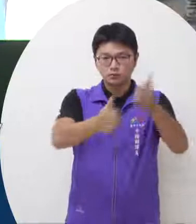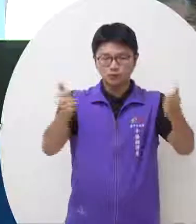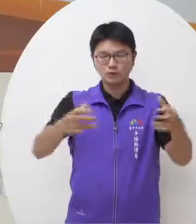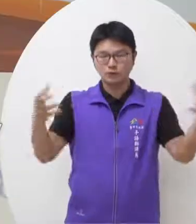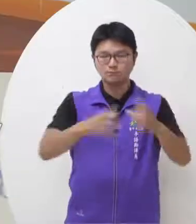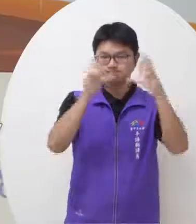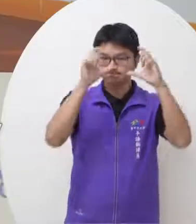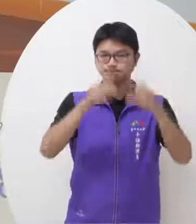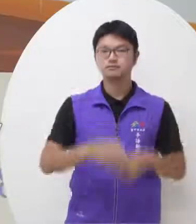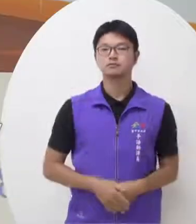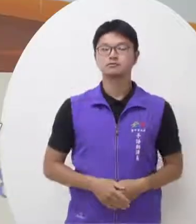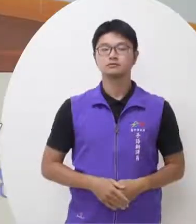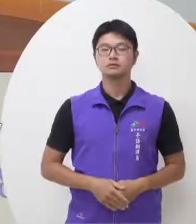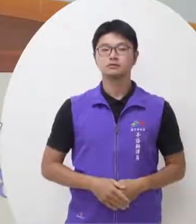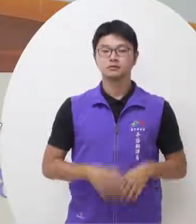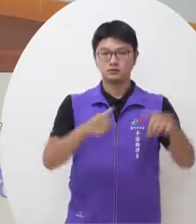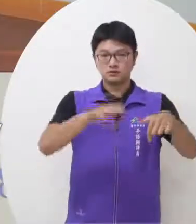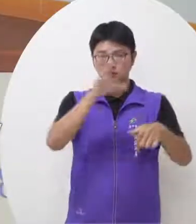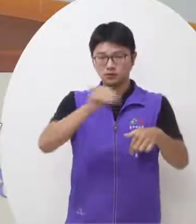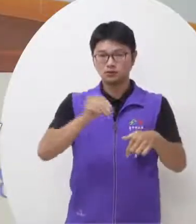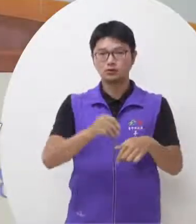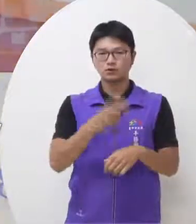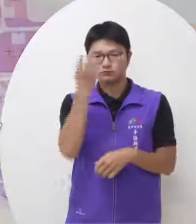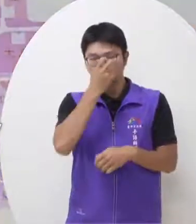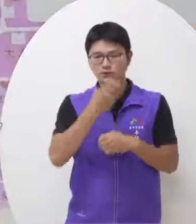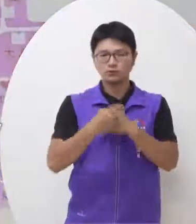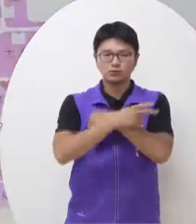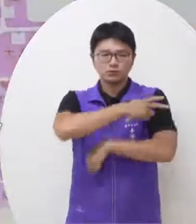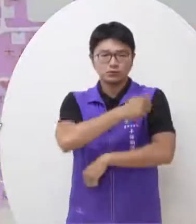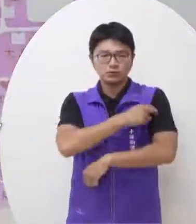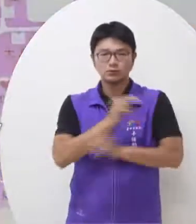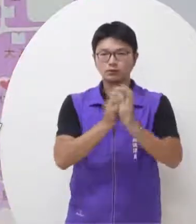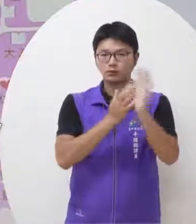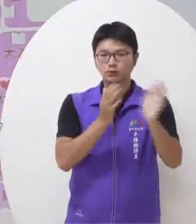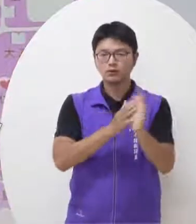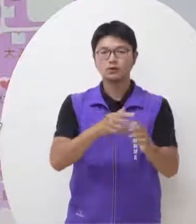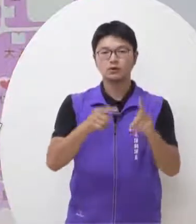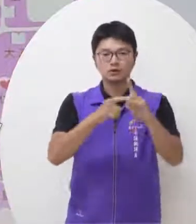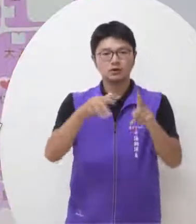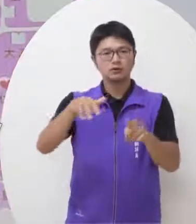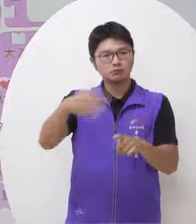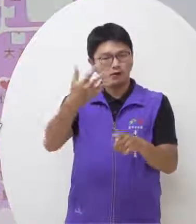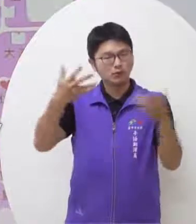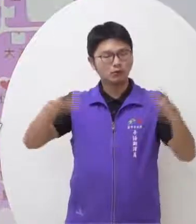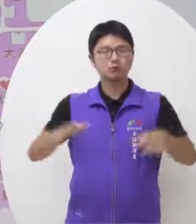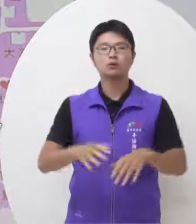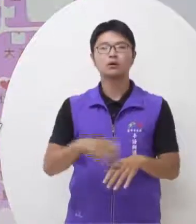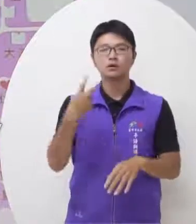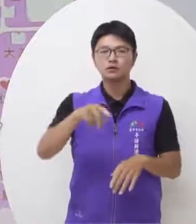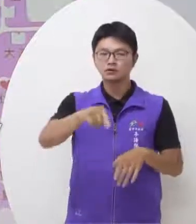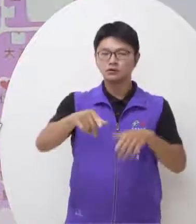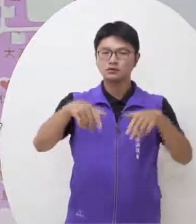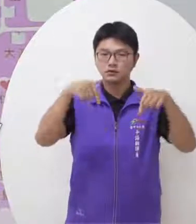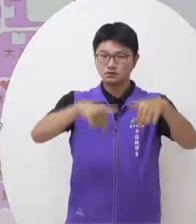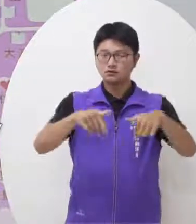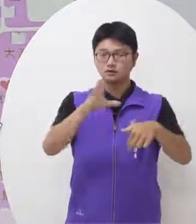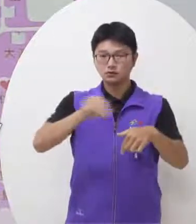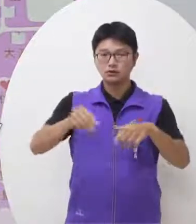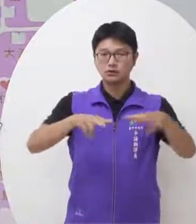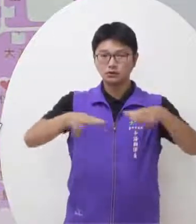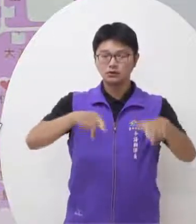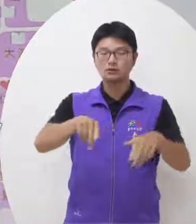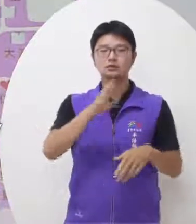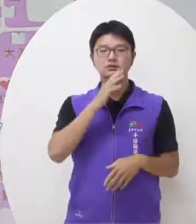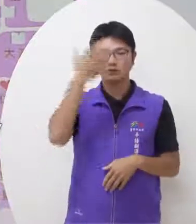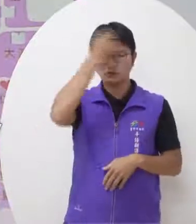西屯这边守望相助队有20队哦，那人数超过800多人啊。这是西屯的社福地图，上面标示有关怀据点、长青学